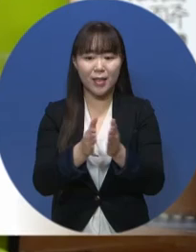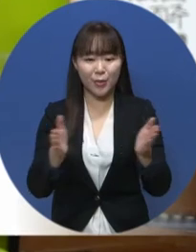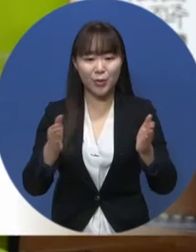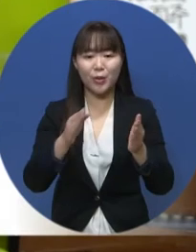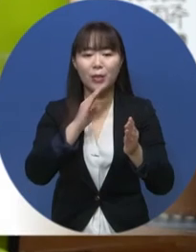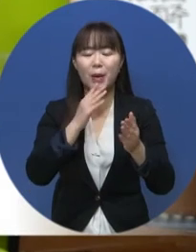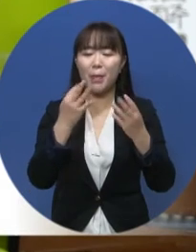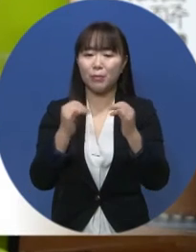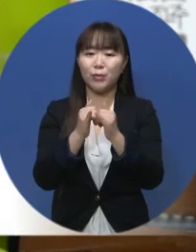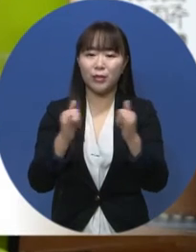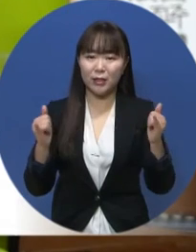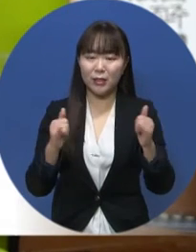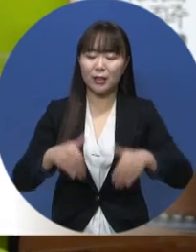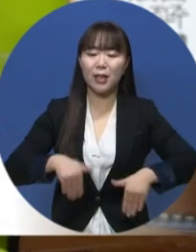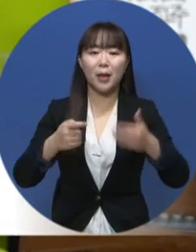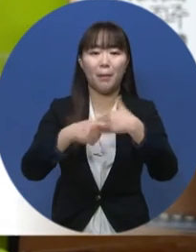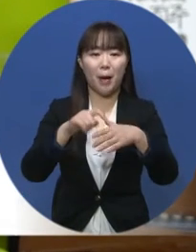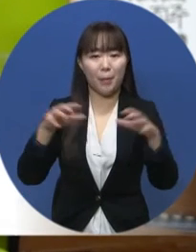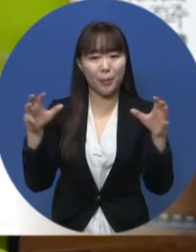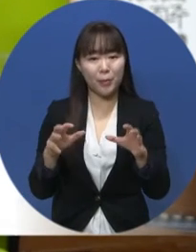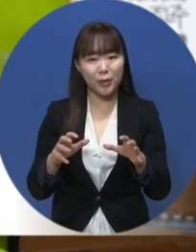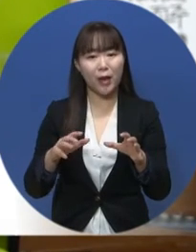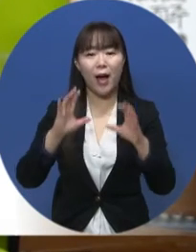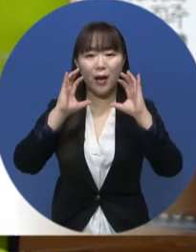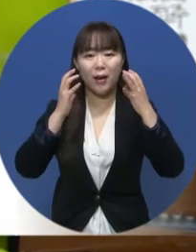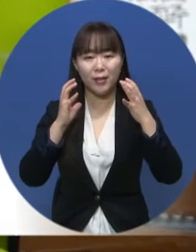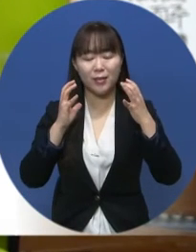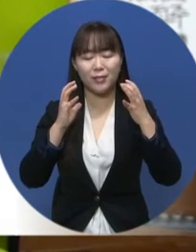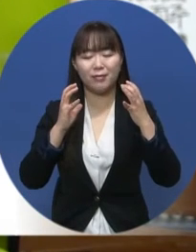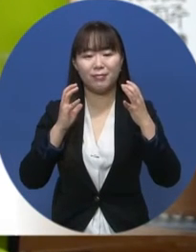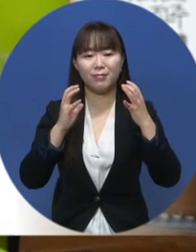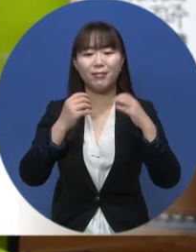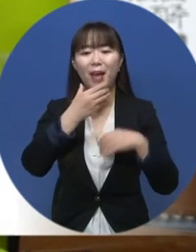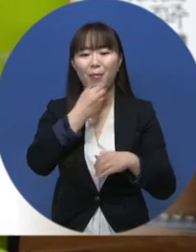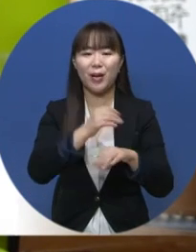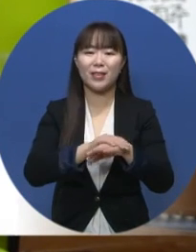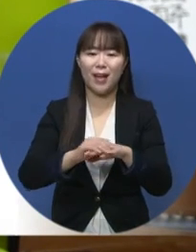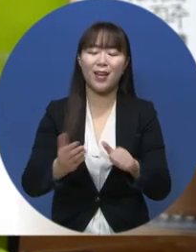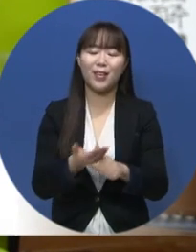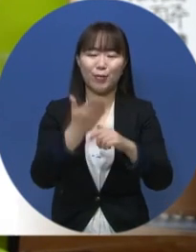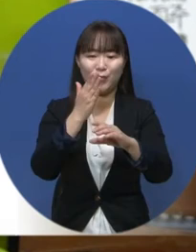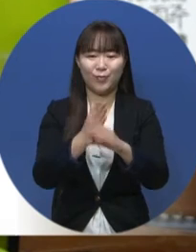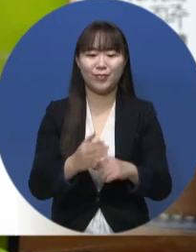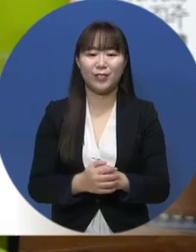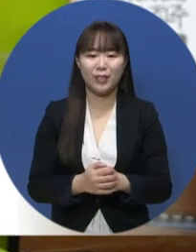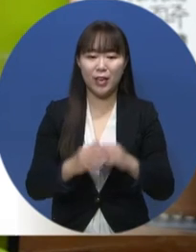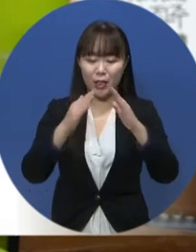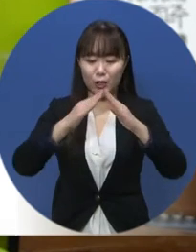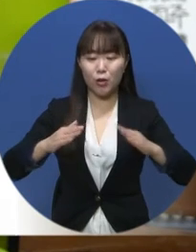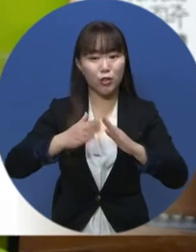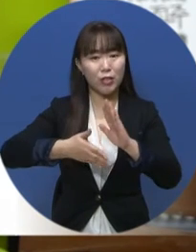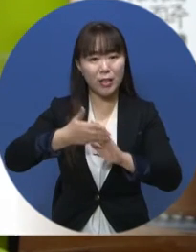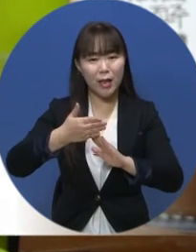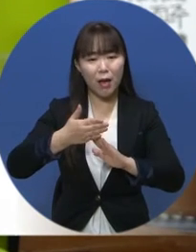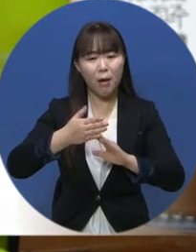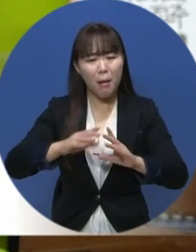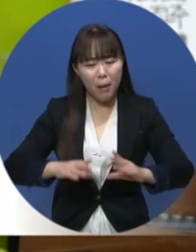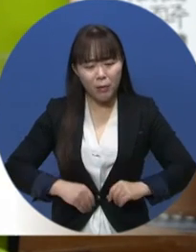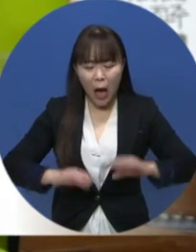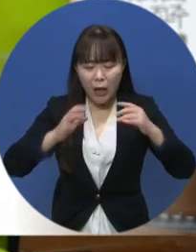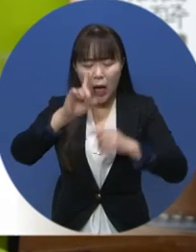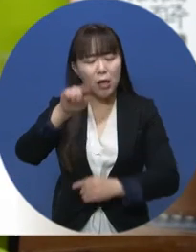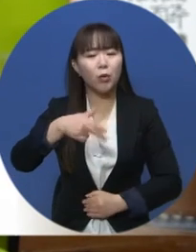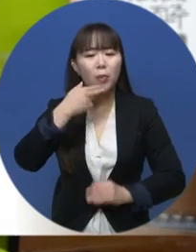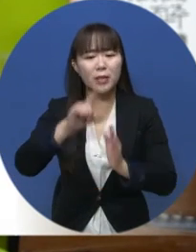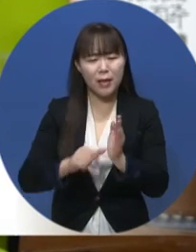또 많은 분들이 따뜻한 마음을 모아서 우리 아이들 어 행복하게 잘 키우고 있습니다 전주시에 바꿈 는 아이들이 다 한